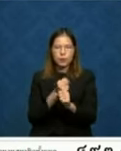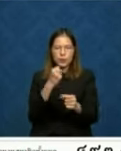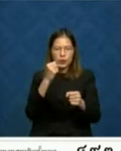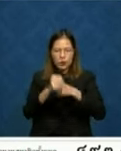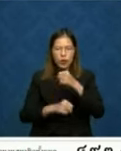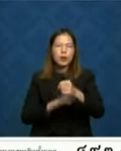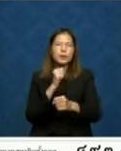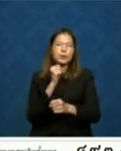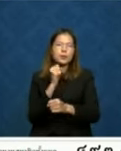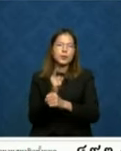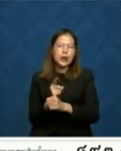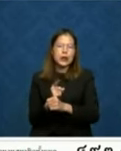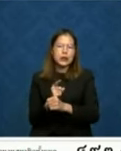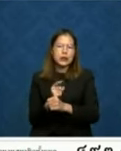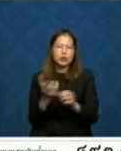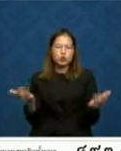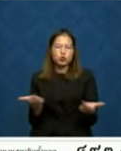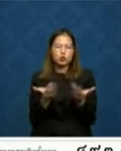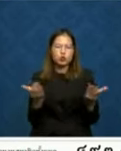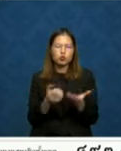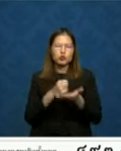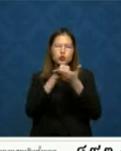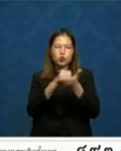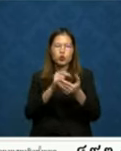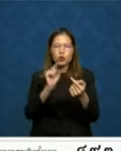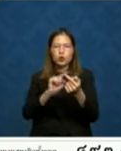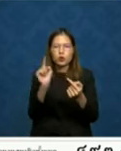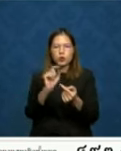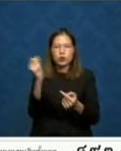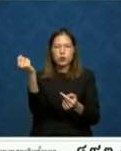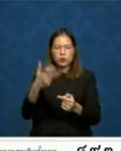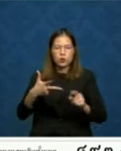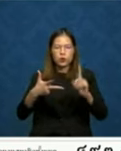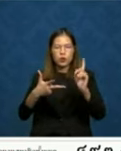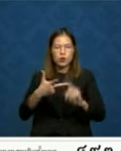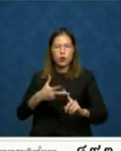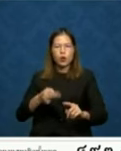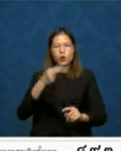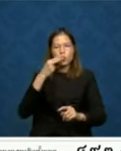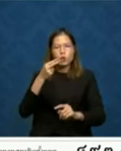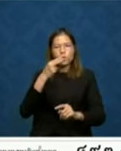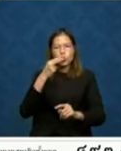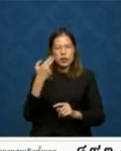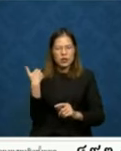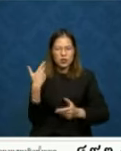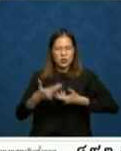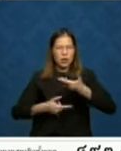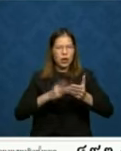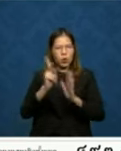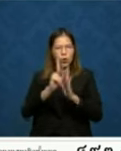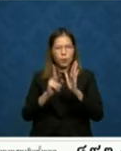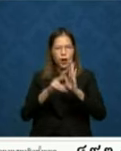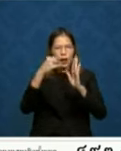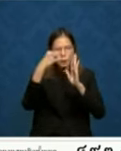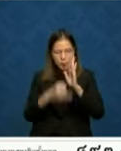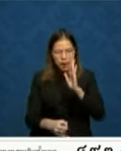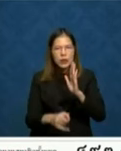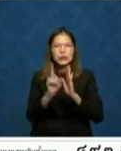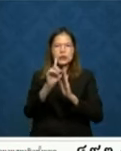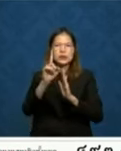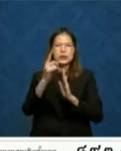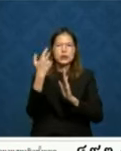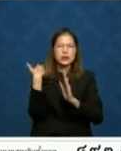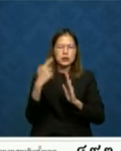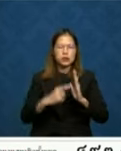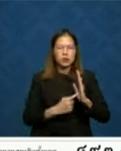ค่ะในประเด็นที่3นี้นะคะเรื่องของบุหรี่เถื่อนและการปรับโครงสร้างของภาษีตัวนี้แหละค่ะเป็น